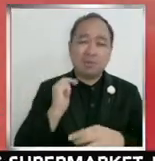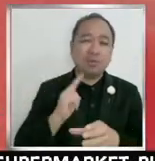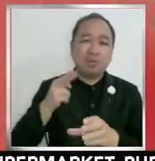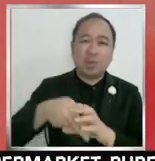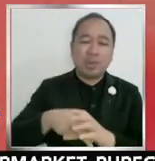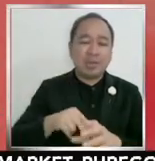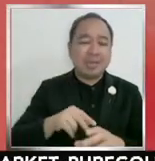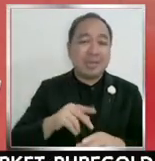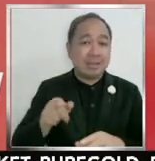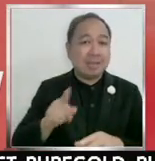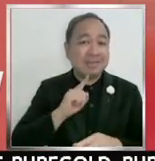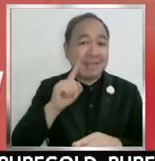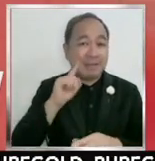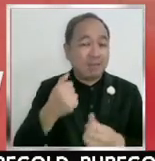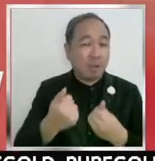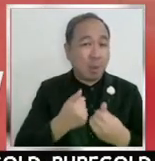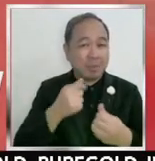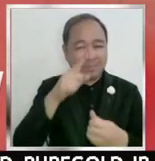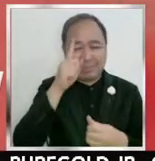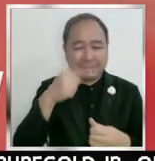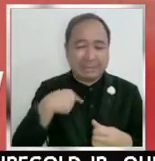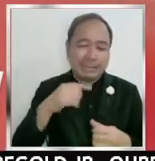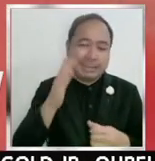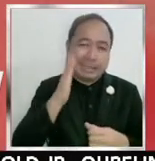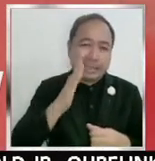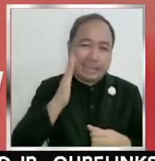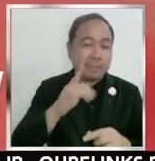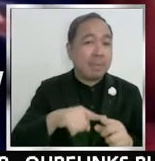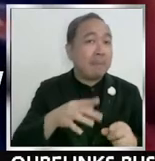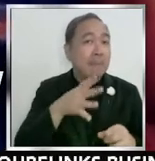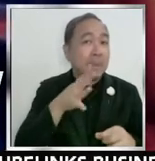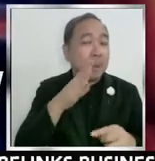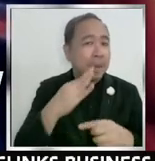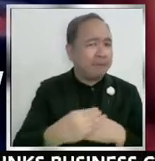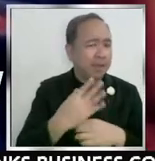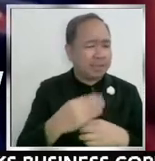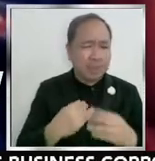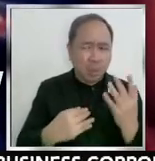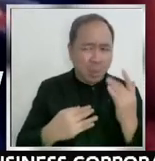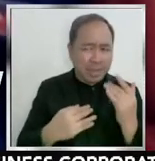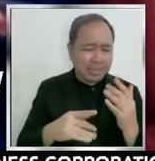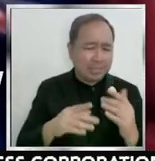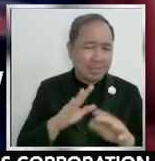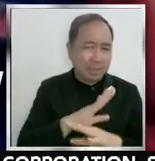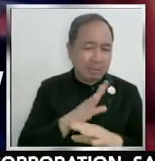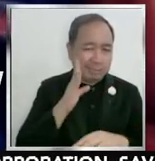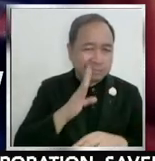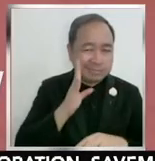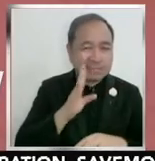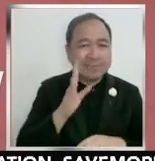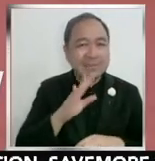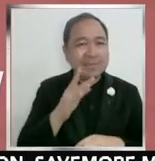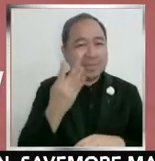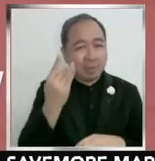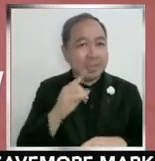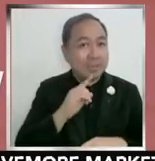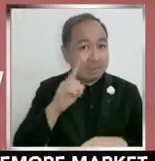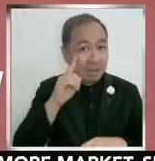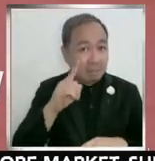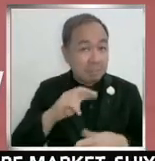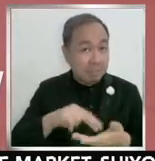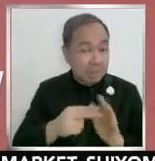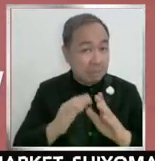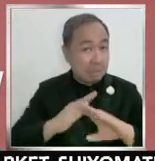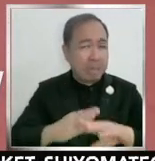Then, yung sabi po ng mami ko, bakit naman? Hindi naman po balakid na ang pagiging deaf po. Bagamat